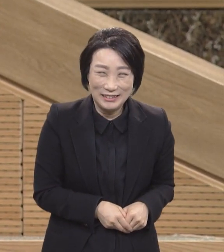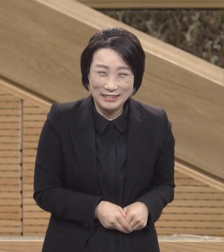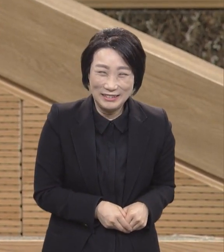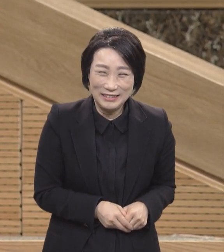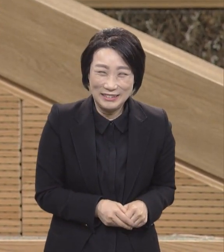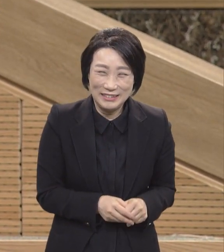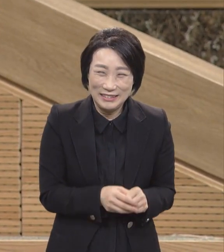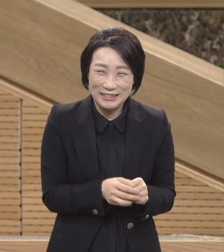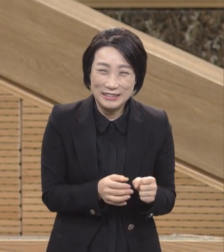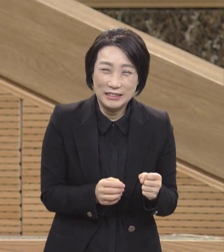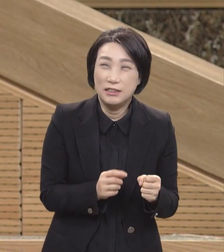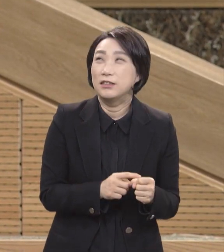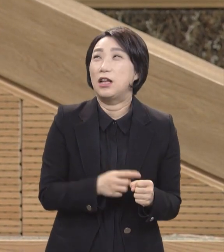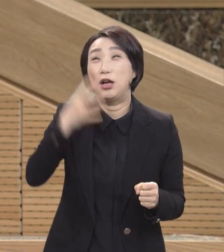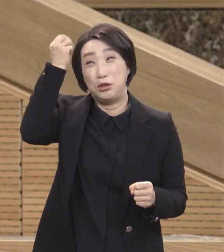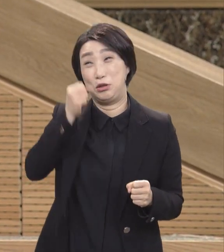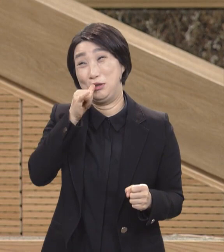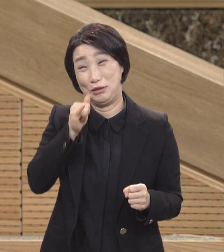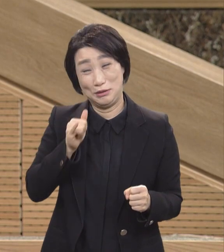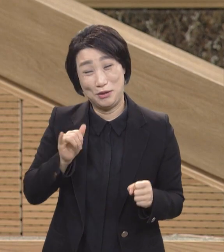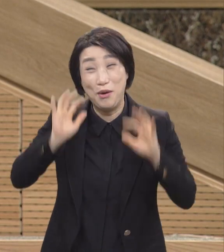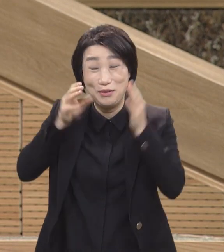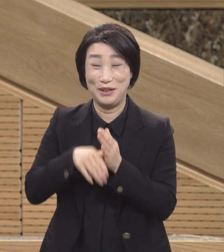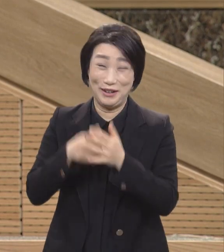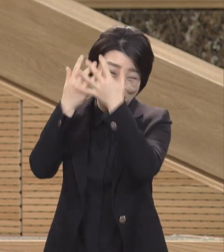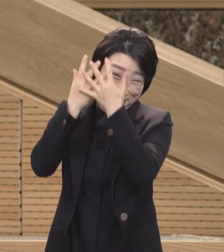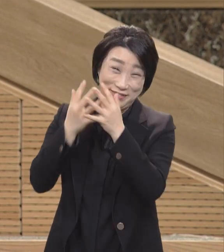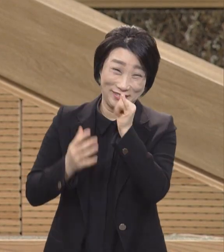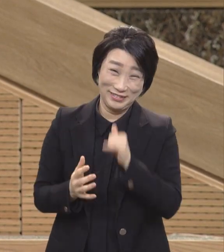울어퍼대고 내 기억나는 거 열었을 때 지금.